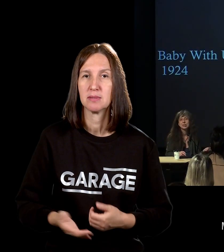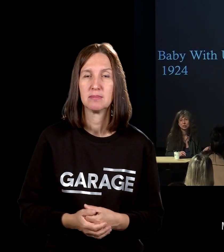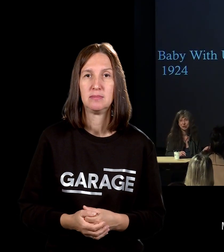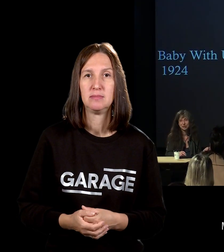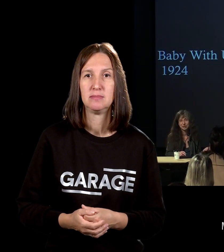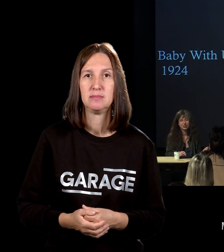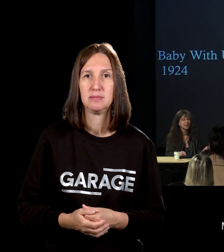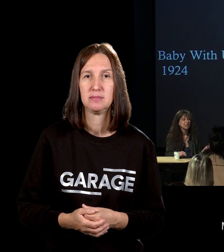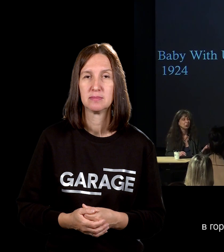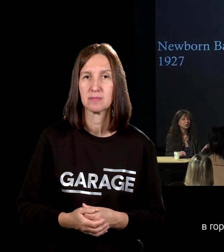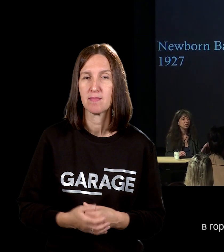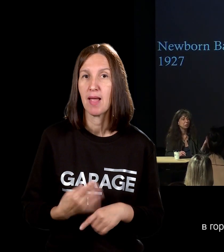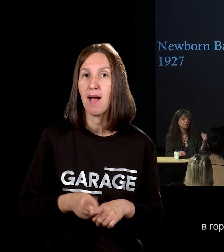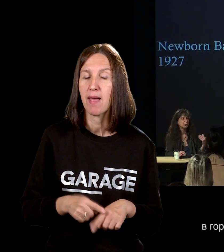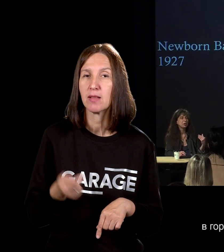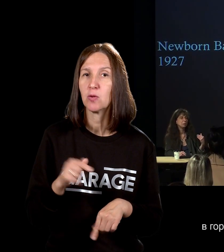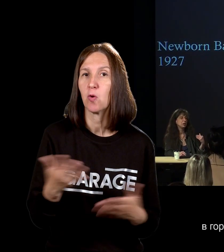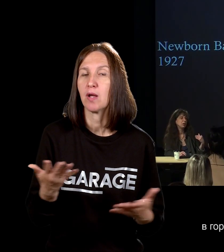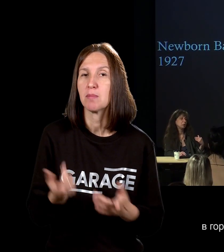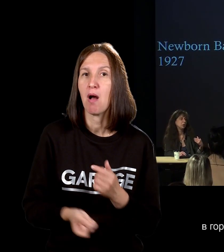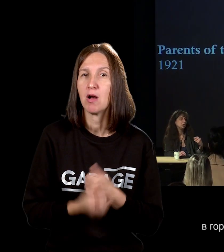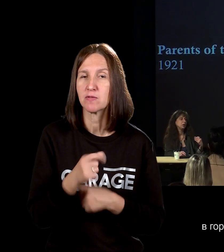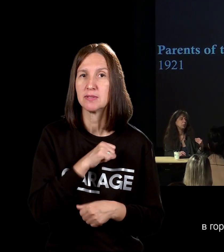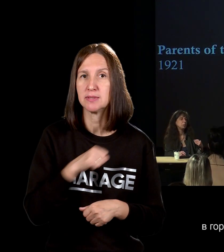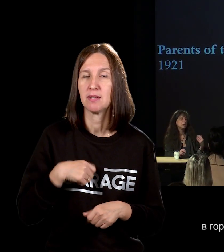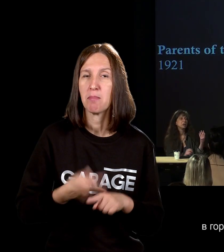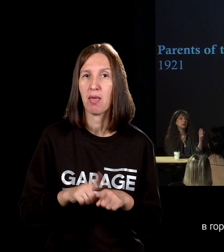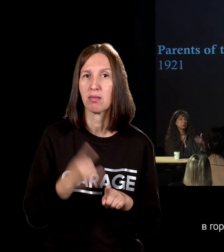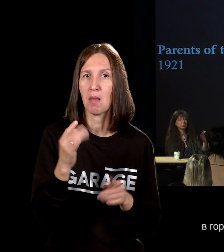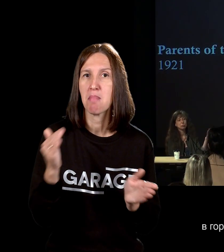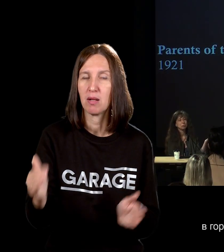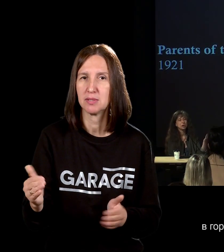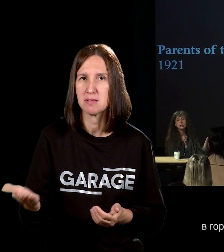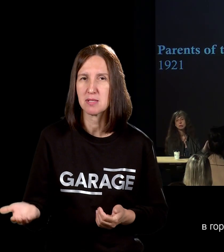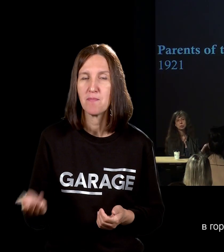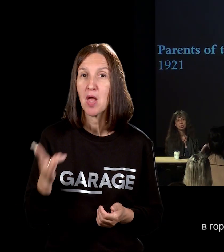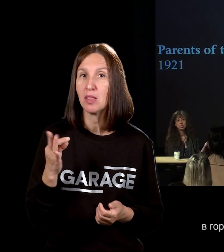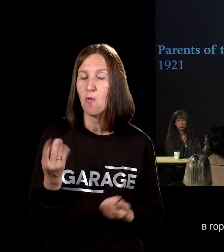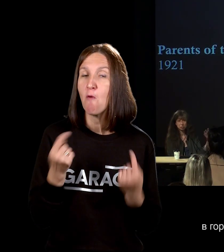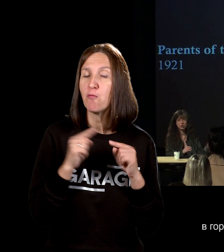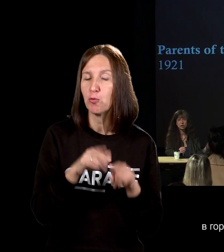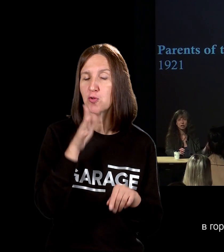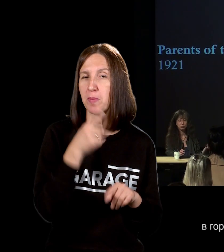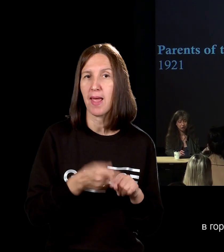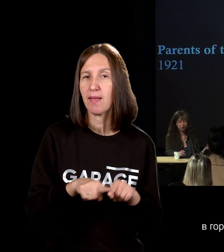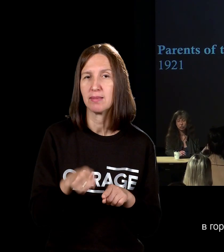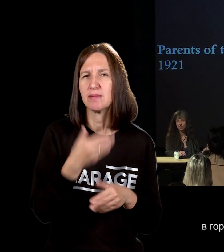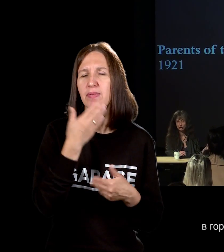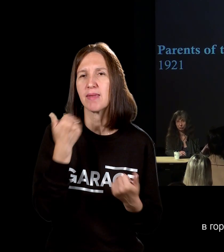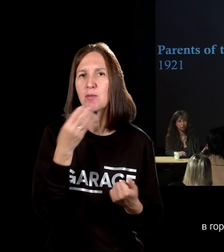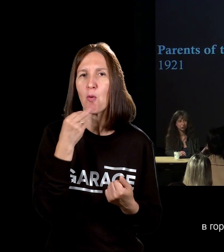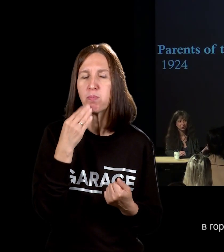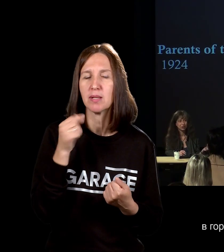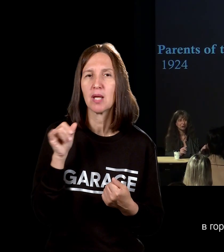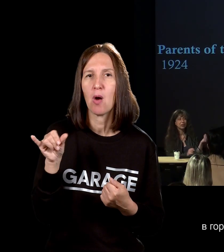оказываются сами эти младенцы. Но это как бы, но при этом это абсолютно не попытка, это такой замечательный автопортрет его семьи, вот